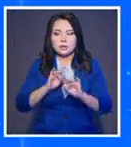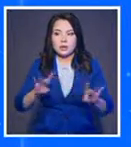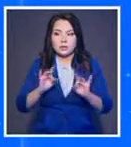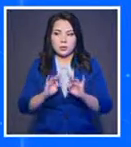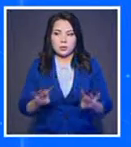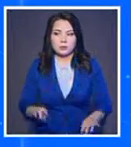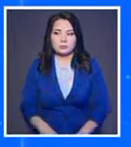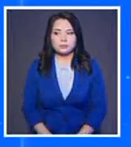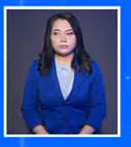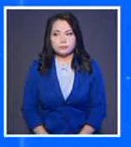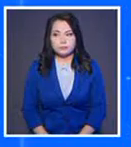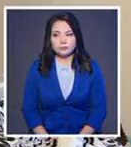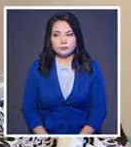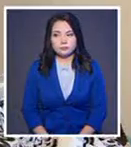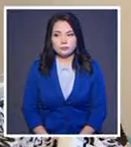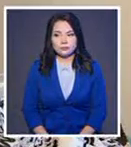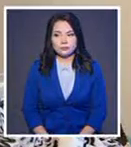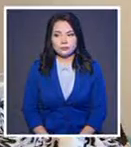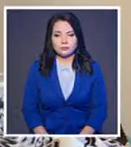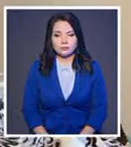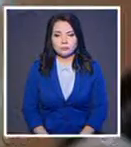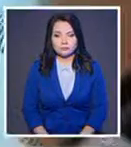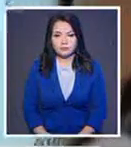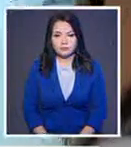Руслан Нұрланұлы жеткізеді.